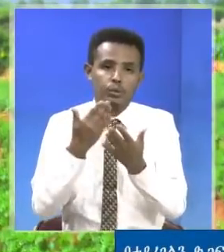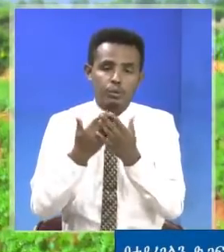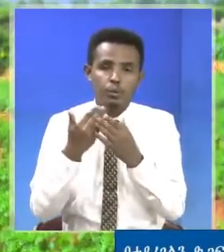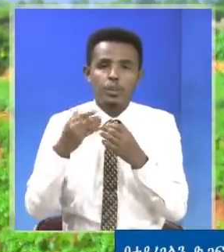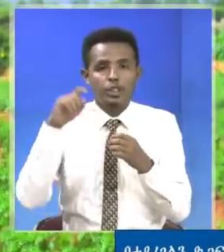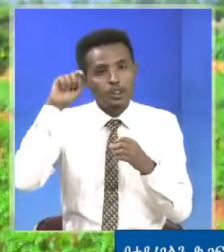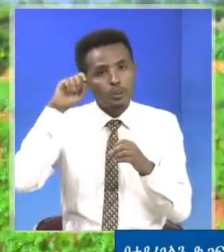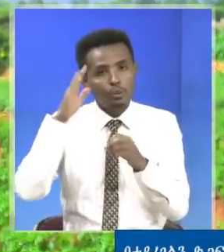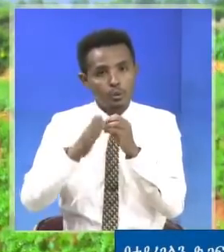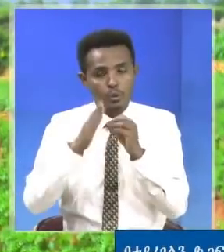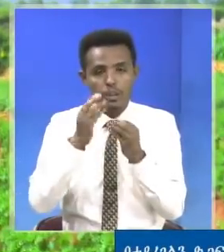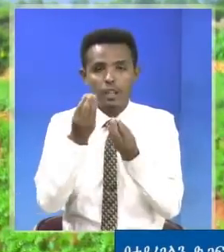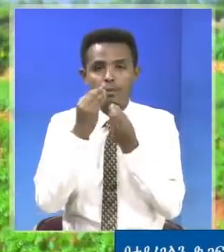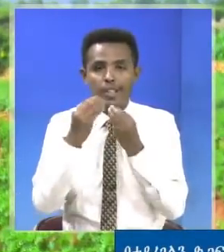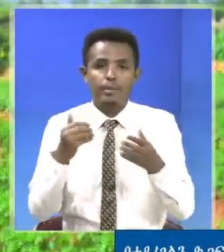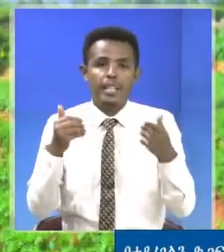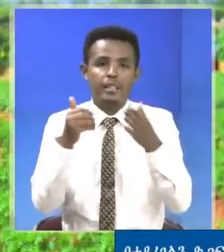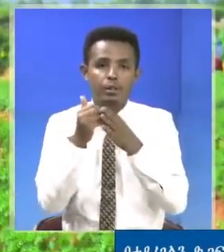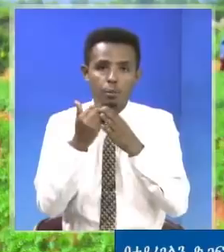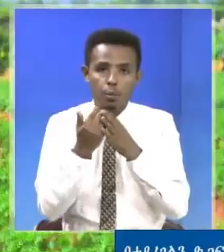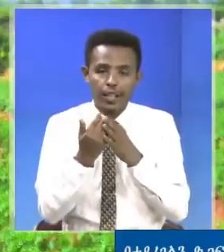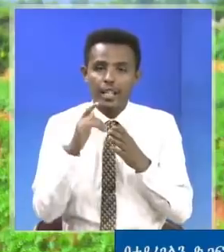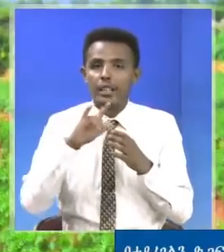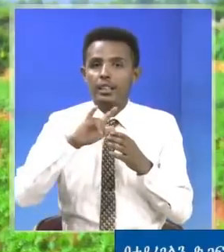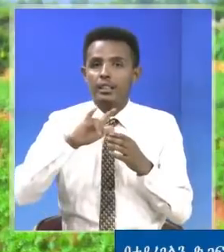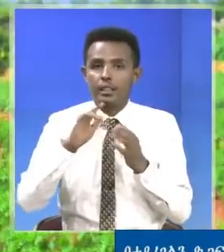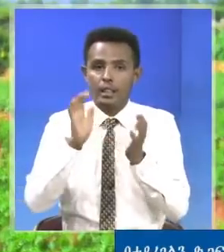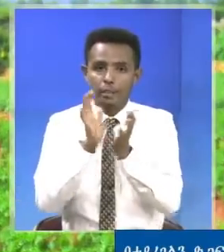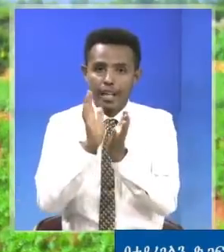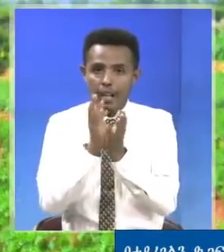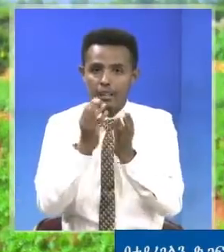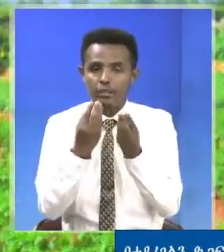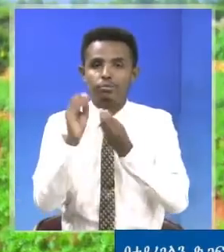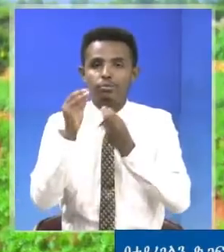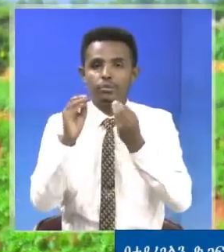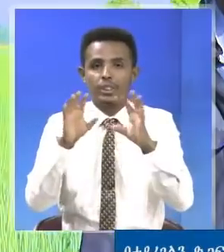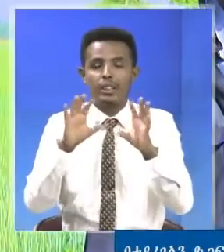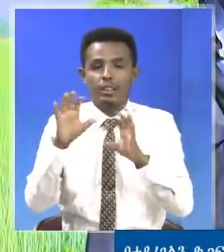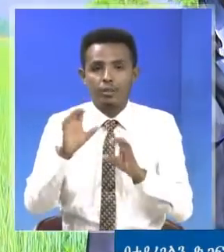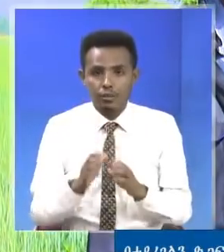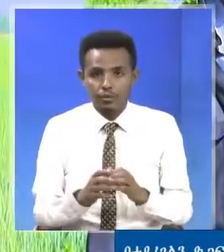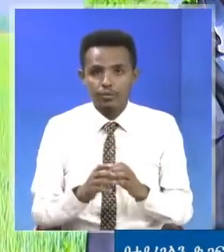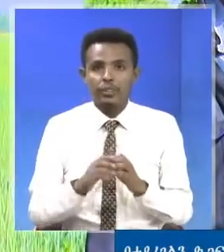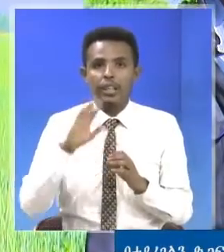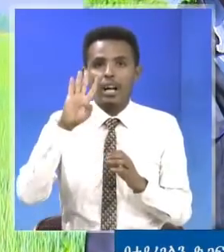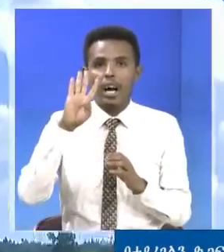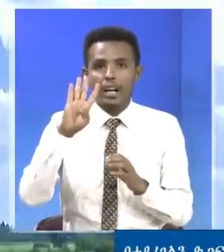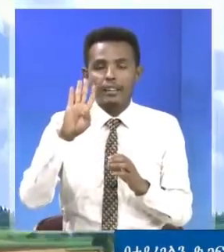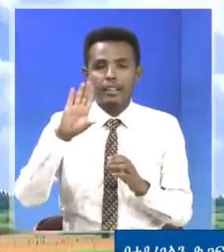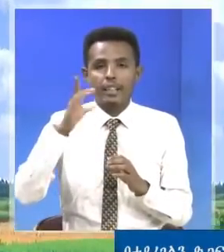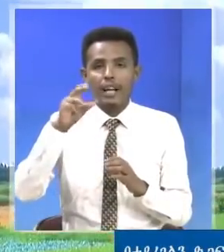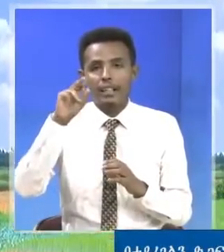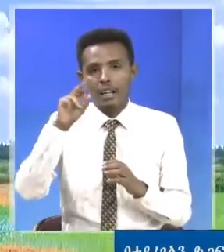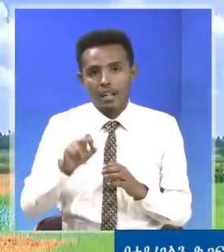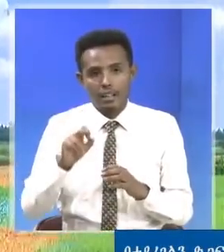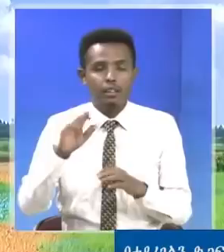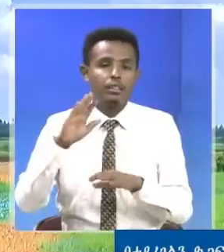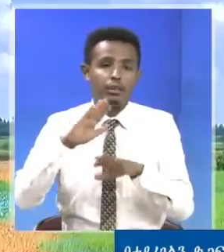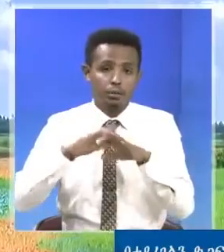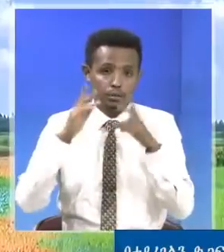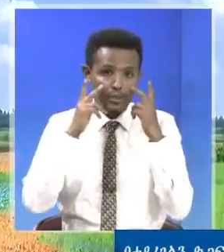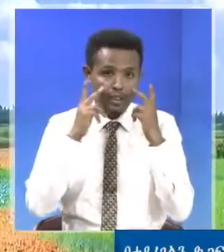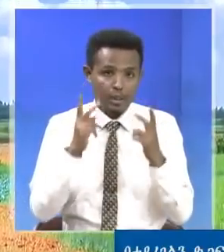ያው ለምግብ ደርሰው ወደ ገበያ እየወጡ ነው። ቲማቲሞቹም እንደዚህ ወደ ገበያ እየቀረቡ ነው። አራት ቀዳ ነው። ያው በቀየው የምታዩት